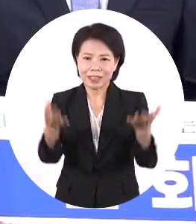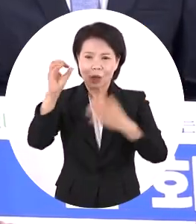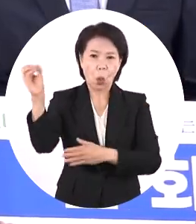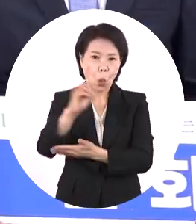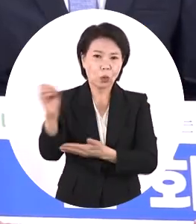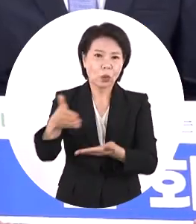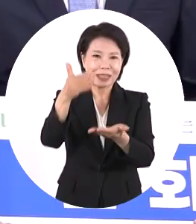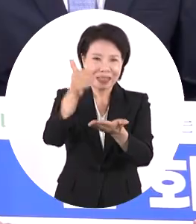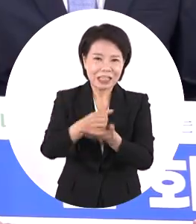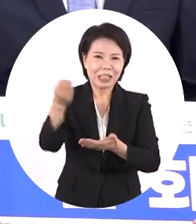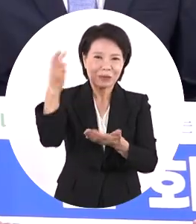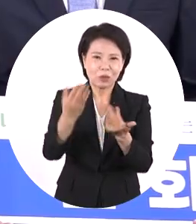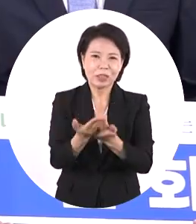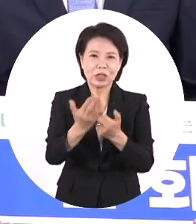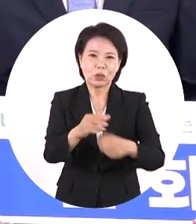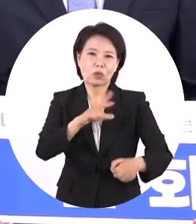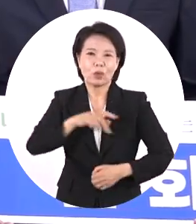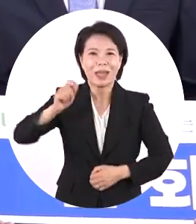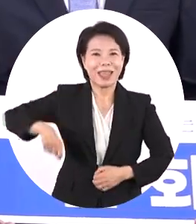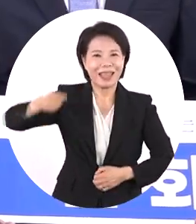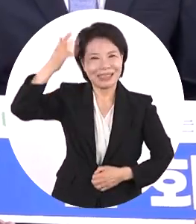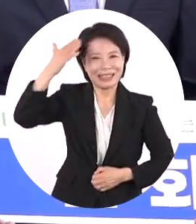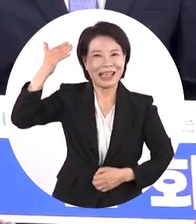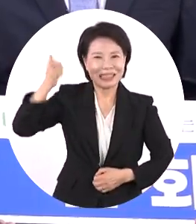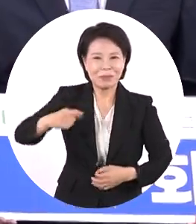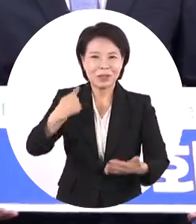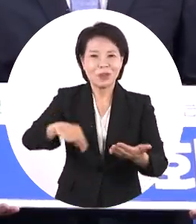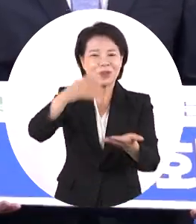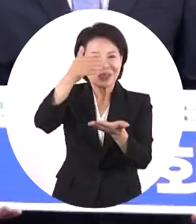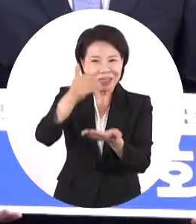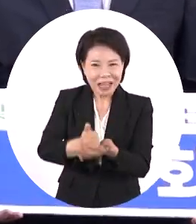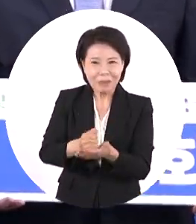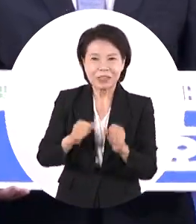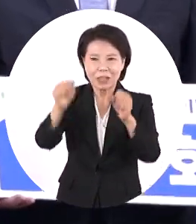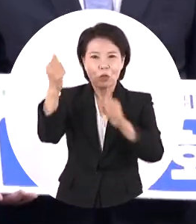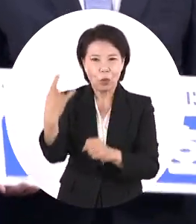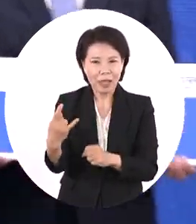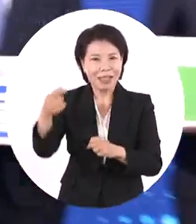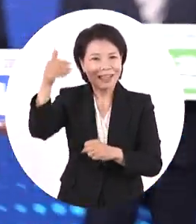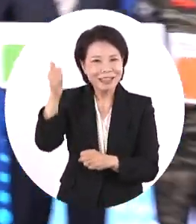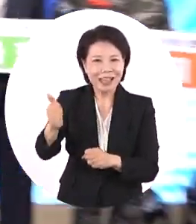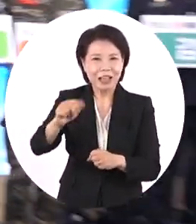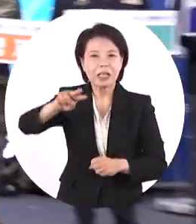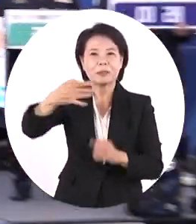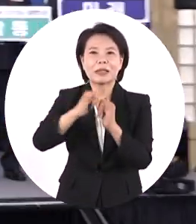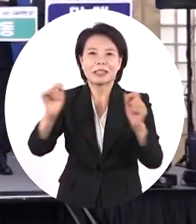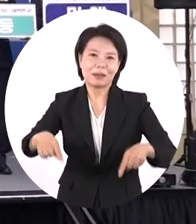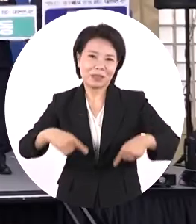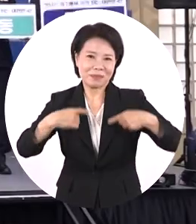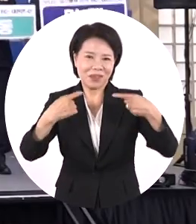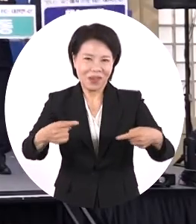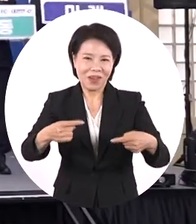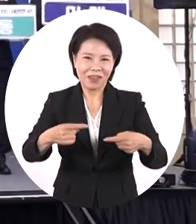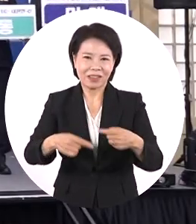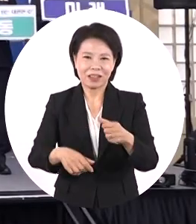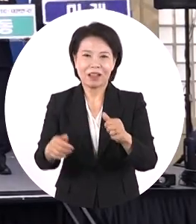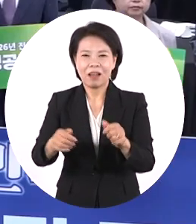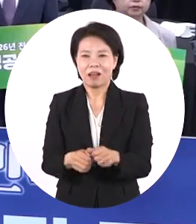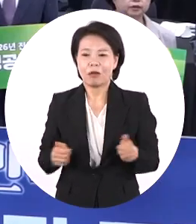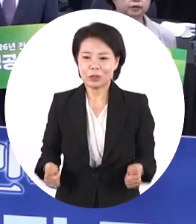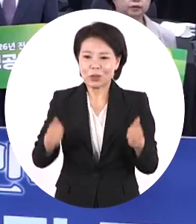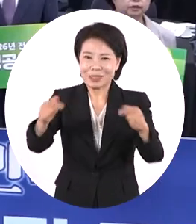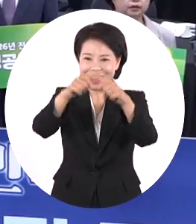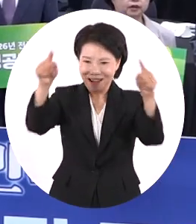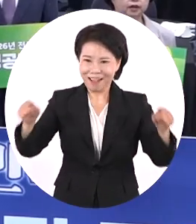출범식에는 오영훈 지사와 제주도의회 의장, 교육감, 체육회장 등 200여 명이 참석해